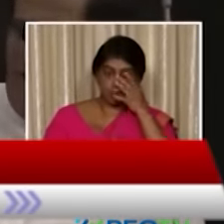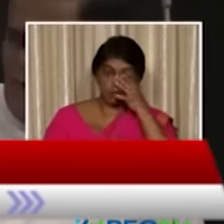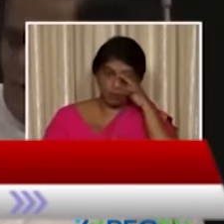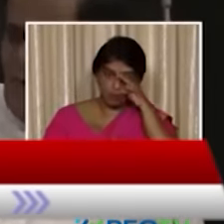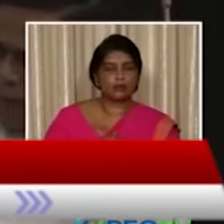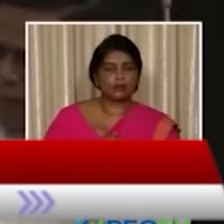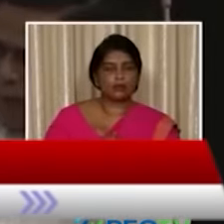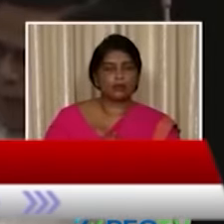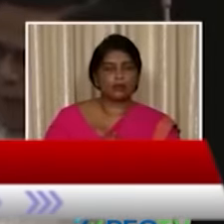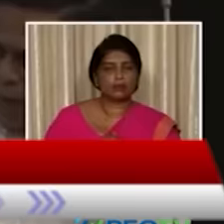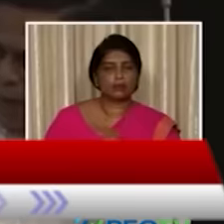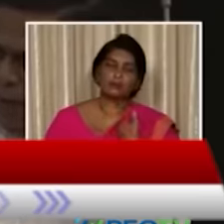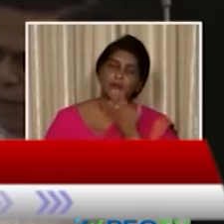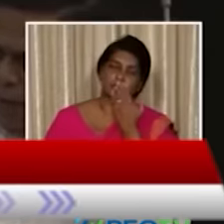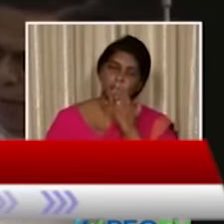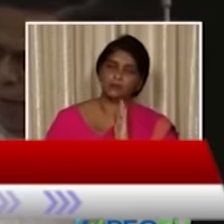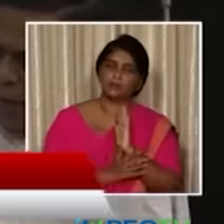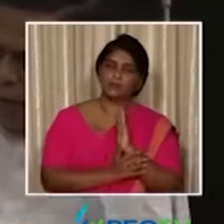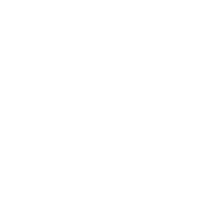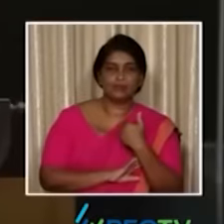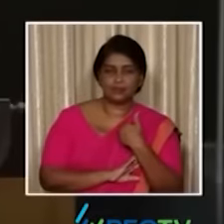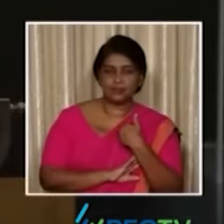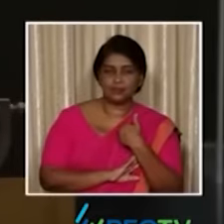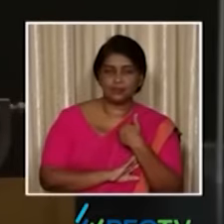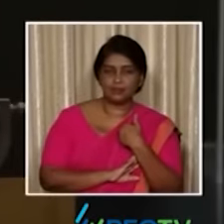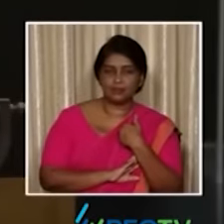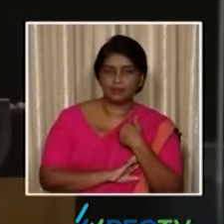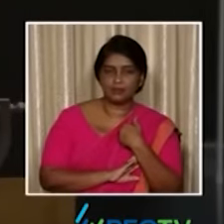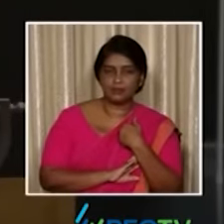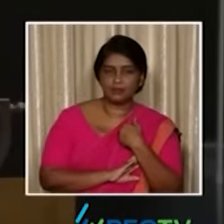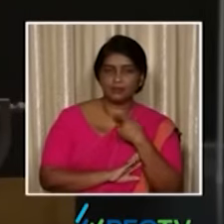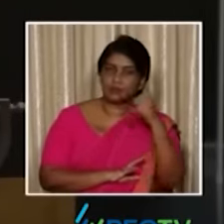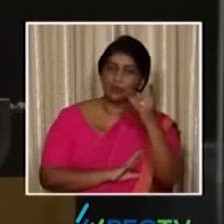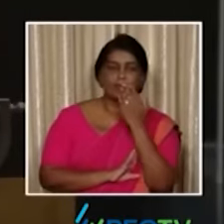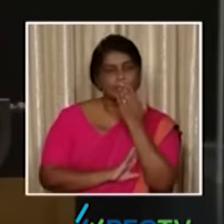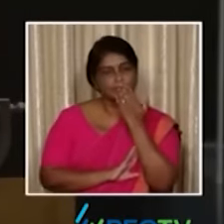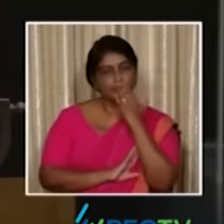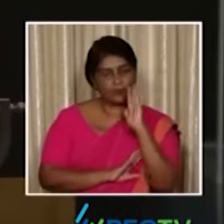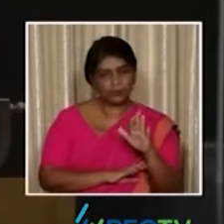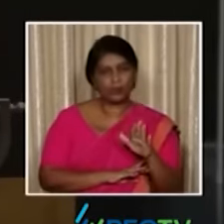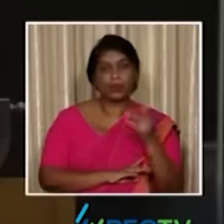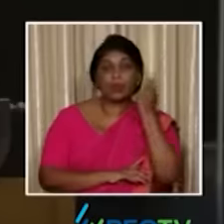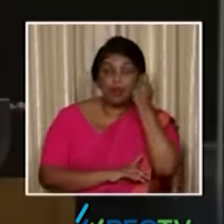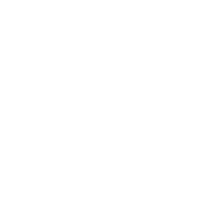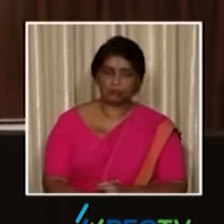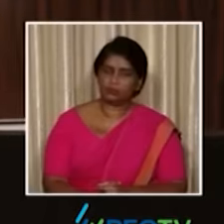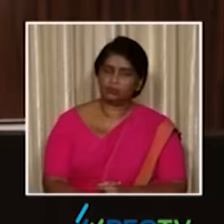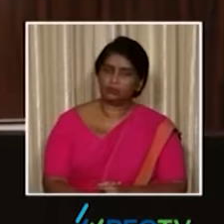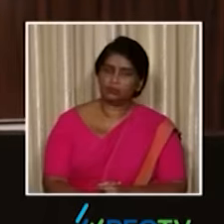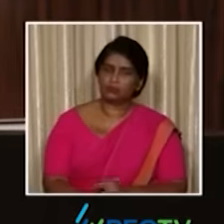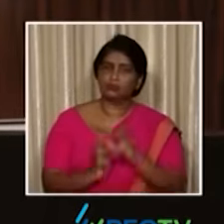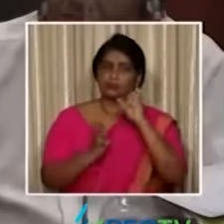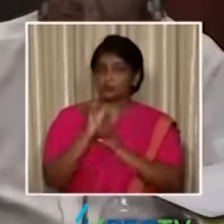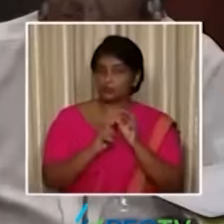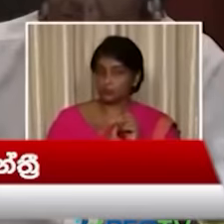වැඩක් නෑ. ඔබතුමියත් ඔබ නිශ්ශබ්දව හිටියා. ඔබතුමිය බොරුවක් කියවන්නේ. එතුමා නිශ්ශබ්දව හිටියා. නමුත් එතුමාත් ඒ තීරණය අනුමත කරා. අමල්